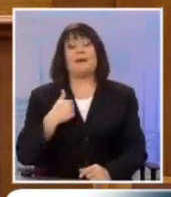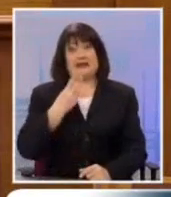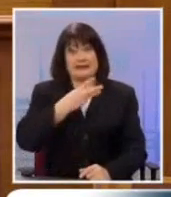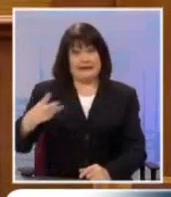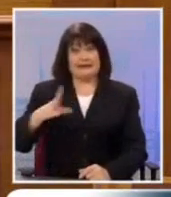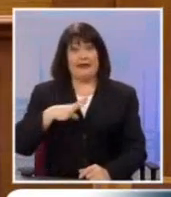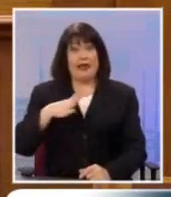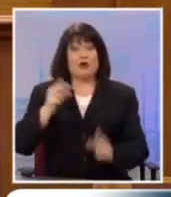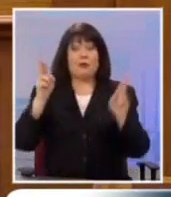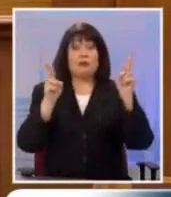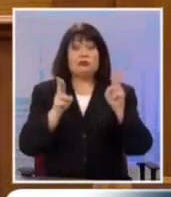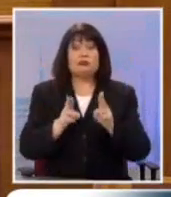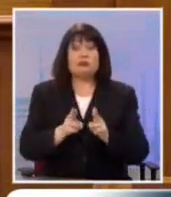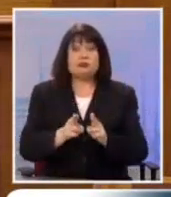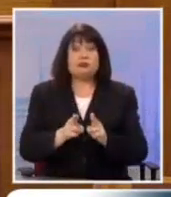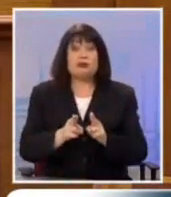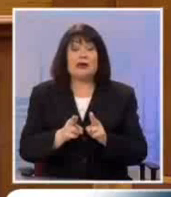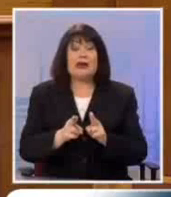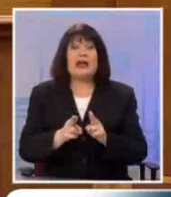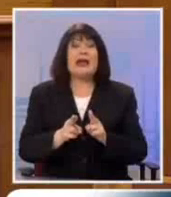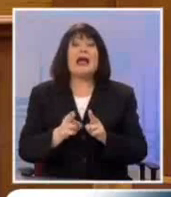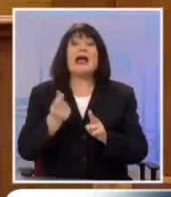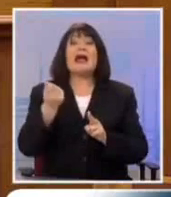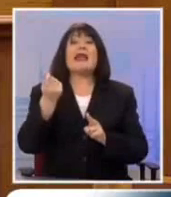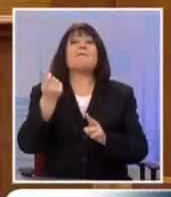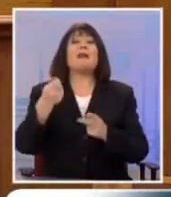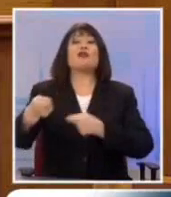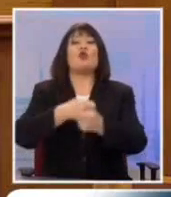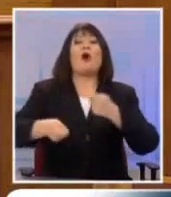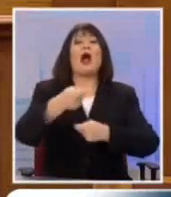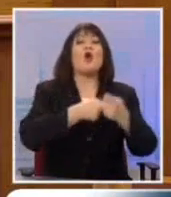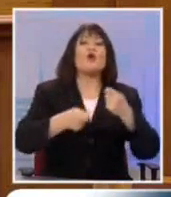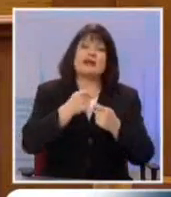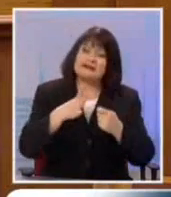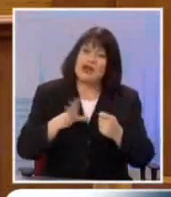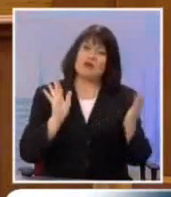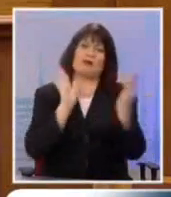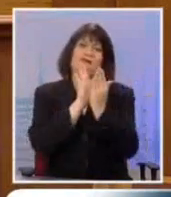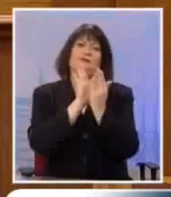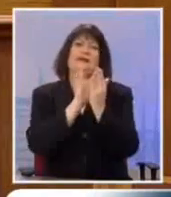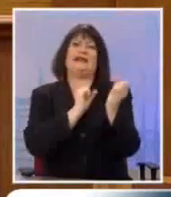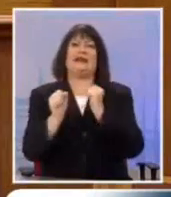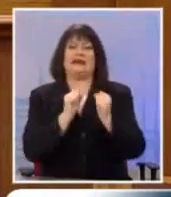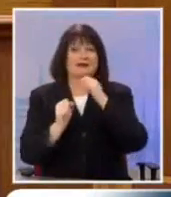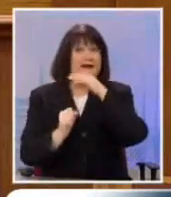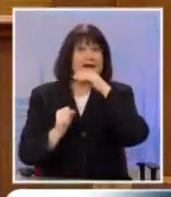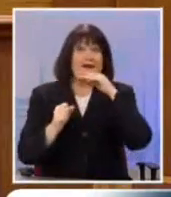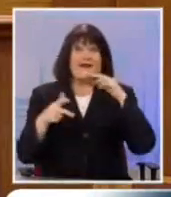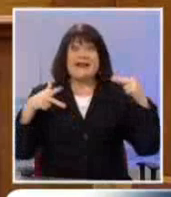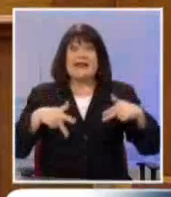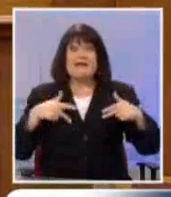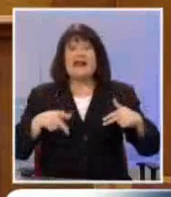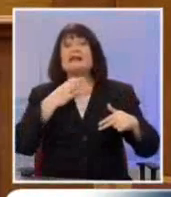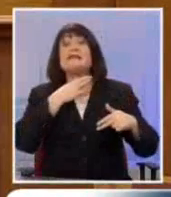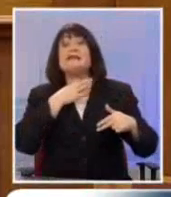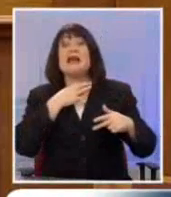να μειώσουμε τη δύναμη των χρηματαγορών αν είναι να αντιμετωπίσουμε αυτή την κρίση. Ενώ η κυβέρνηση θέλει και χρειάζεται την εξουσία